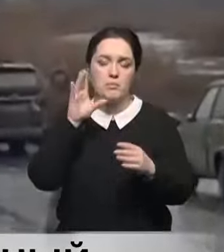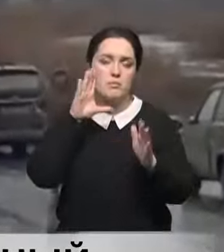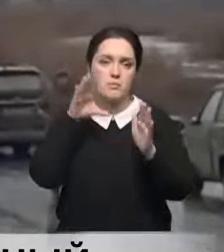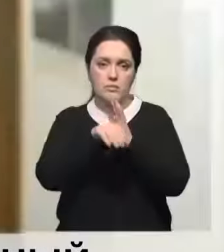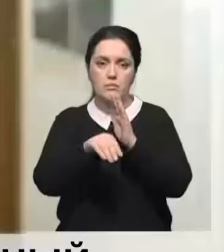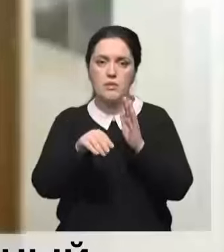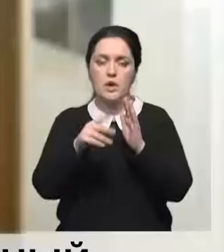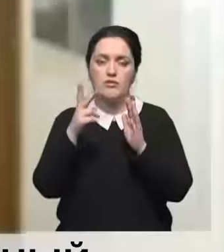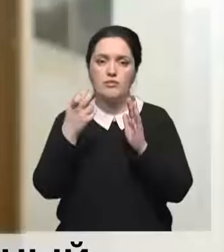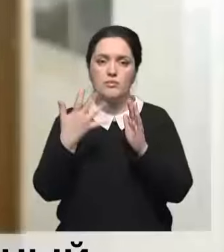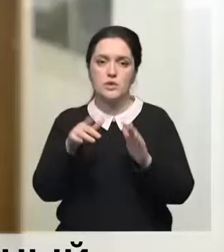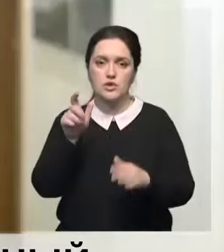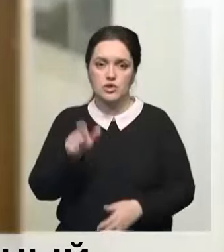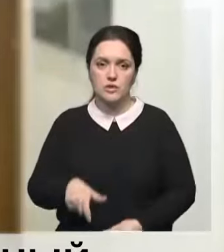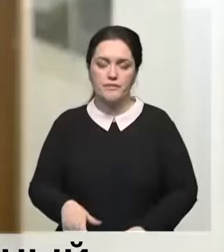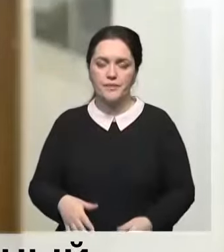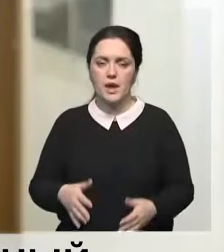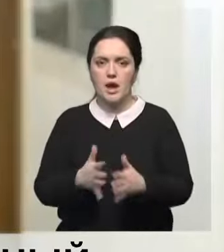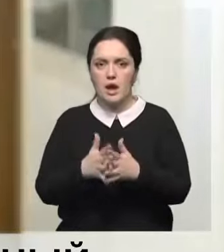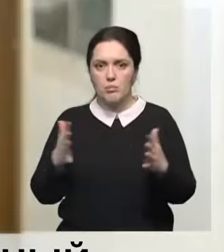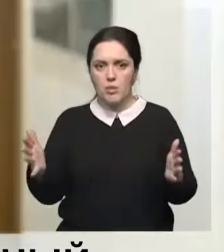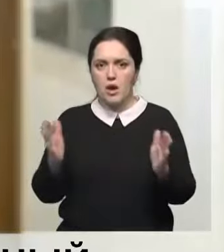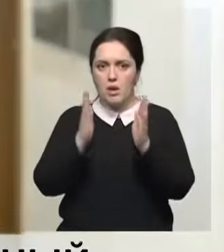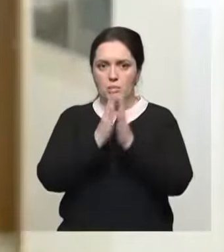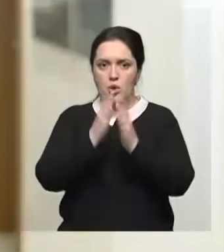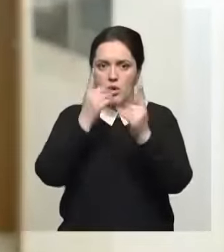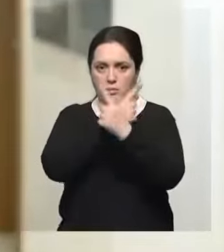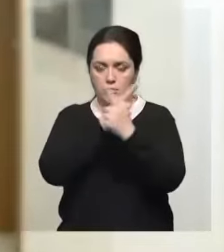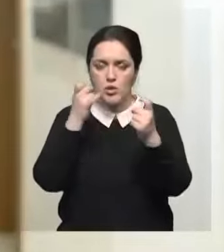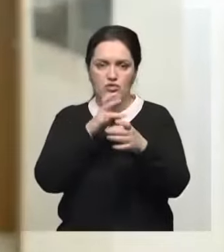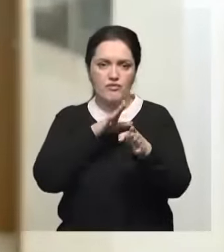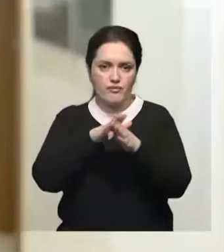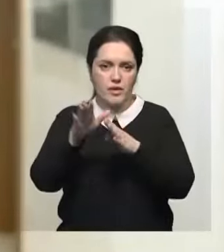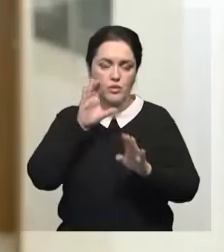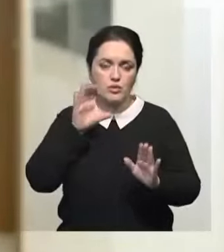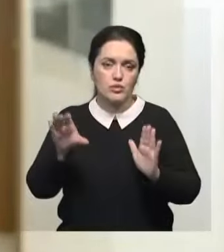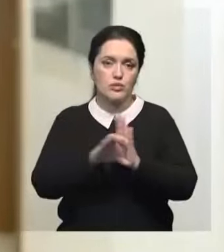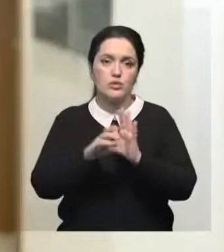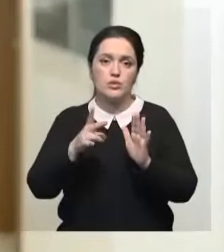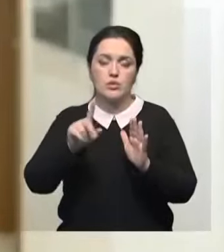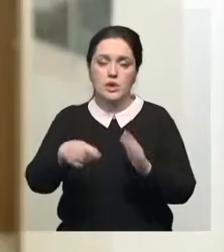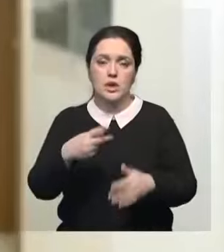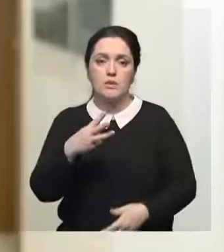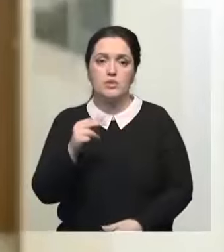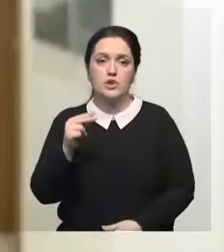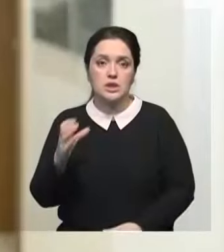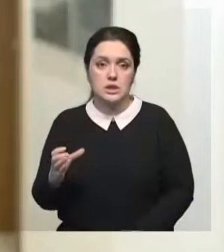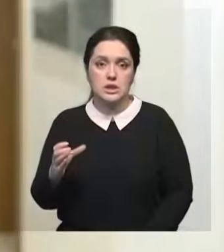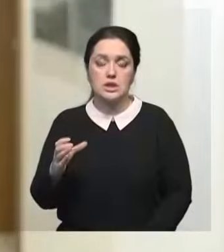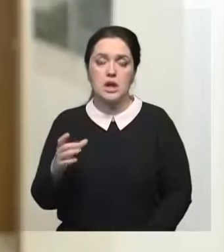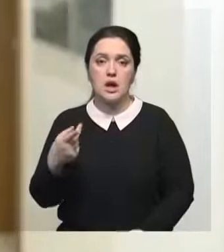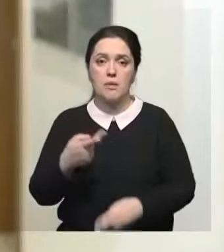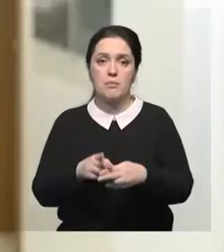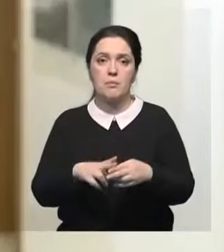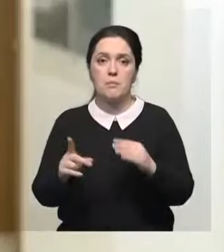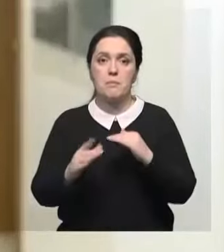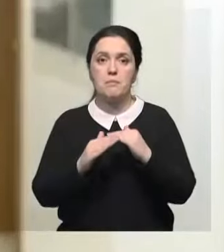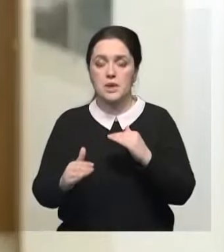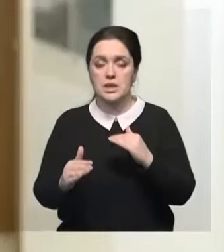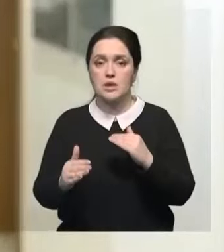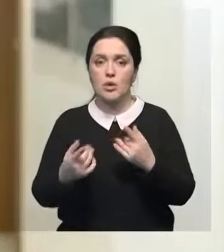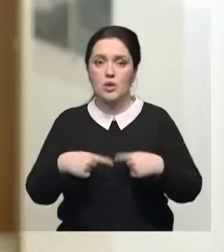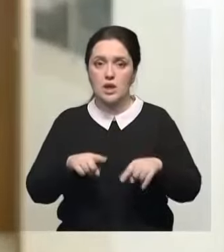человек. Огромная просьба. Выполняйте все требования управления МЧС и представителей местных органов власти.